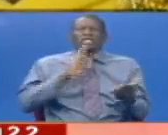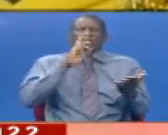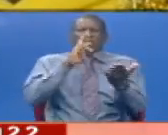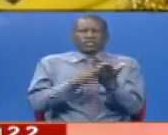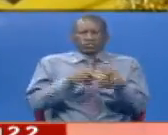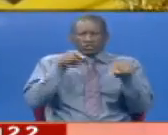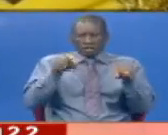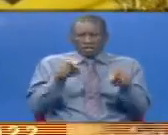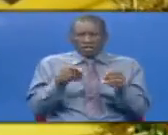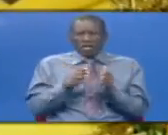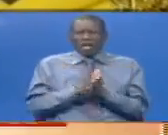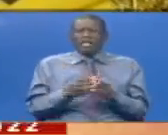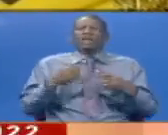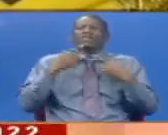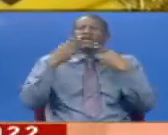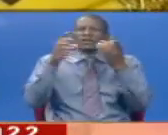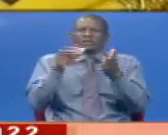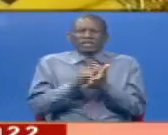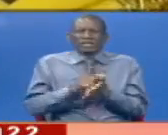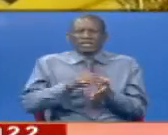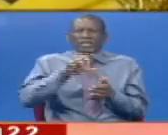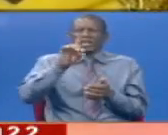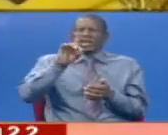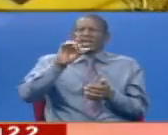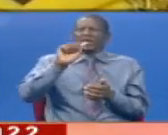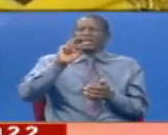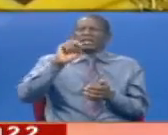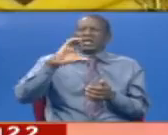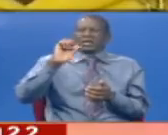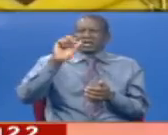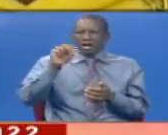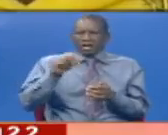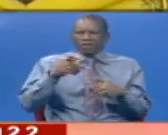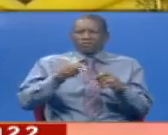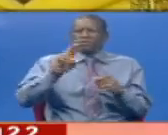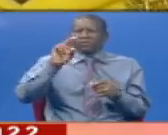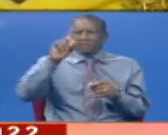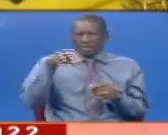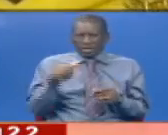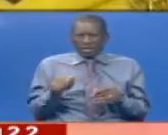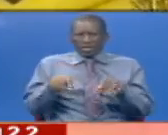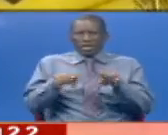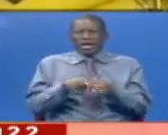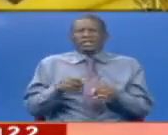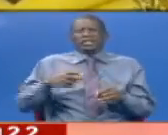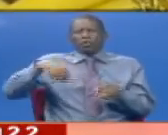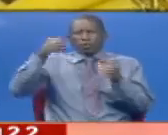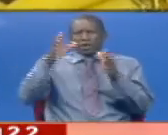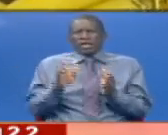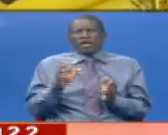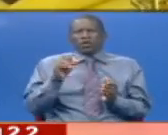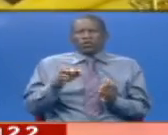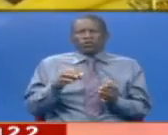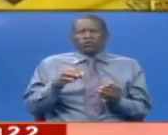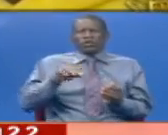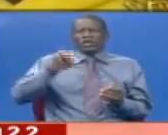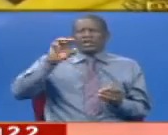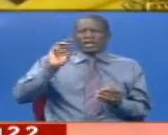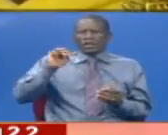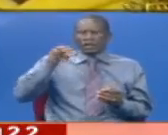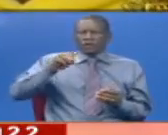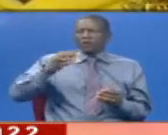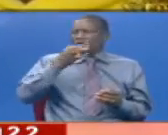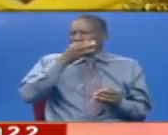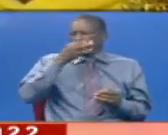ya hapa, na ameweza kutangaza Duncan Mathenge wa chama cha UDA kama mshindi wa eneo bunge la